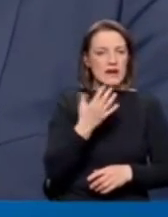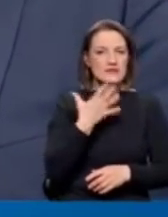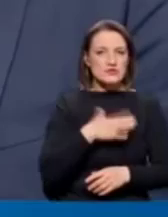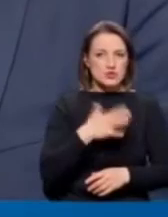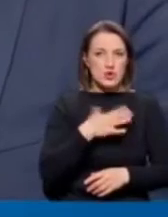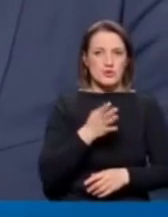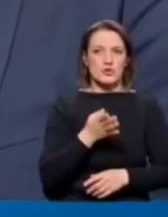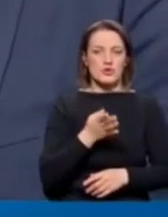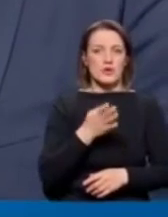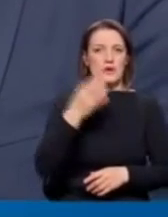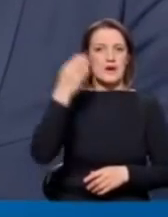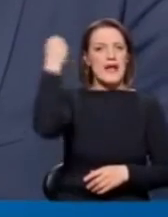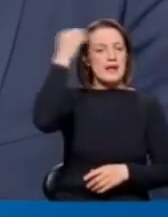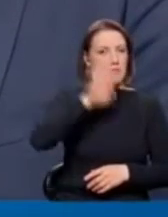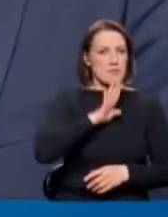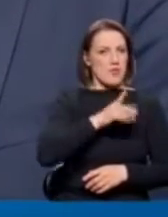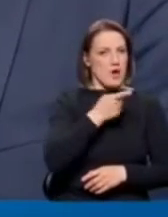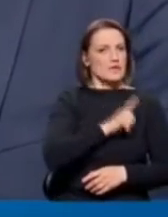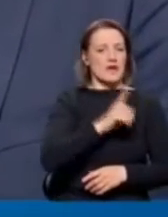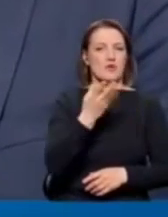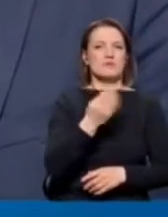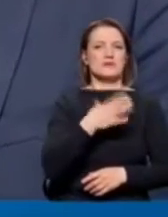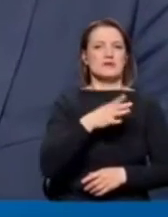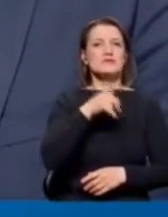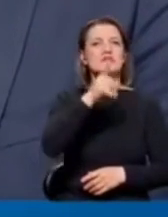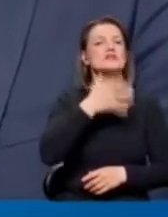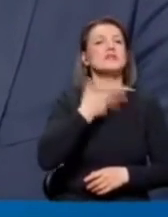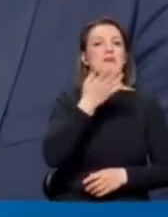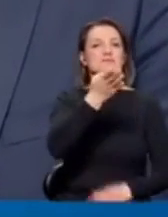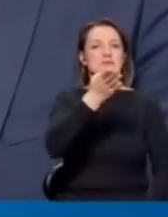olmak istiyor mu istiyorsa bonservisi elinde